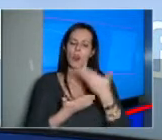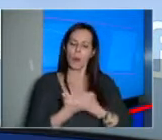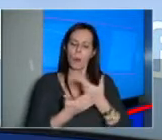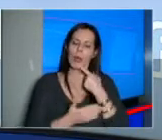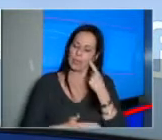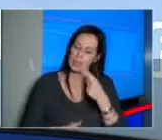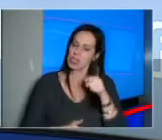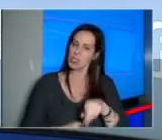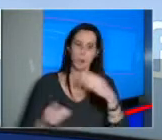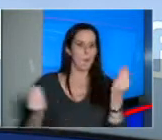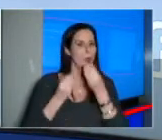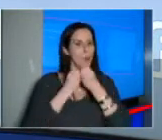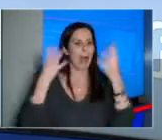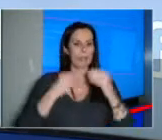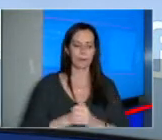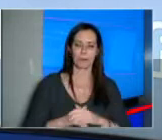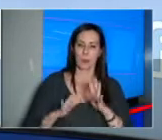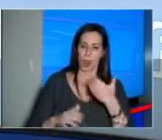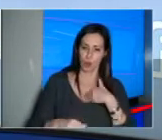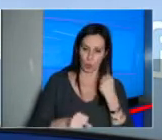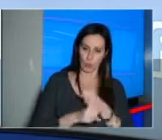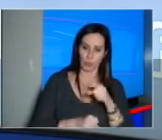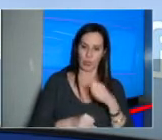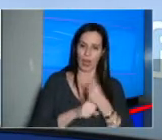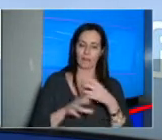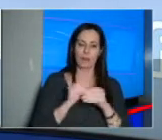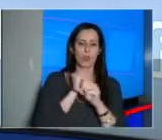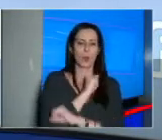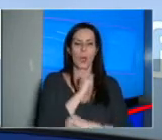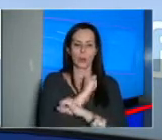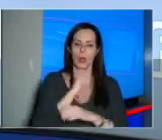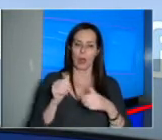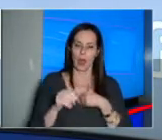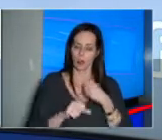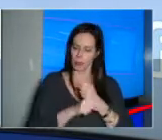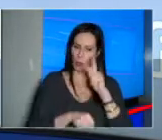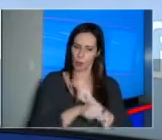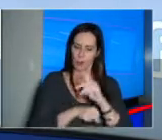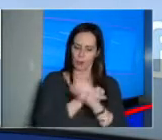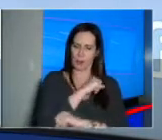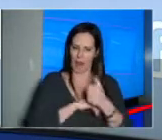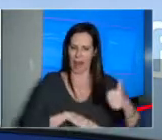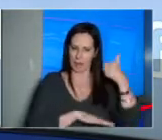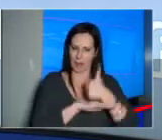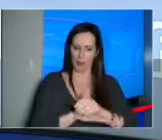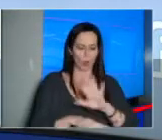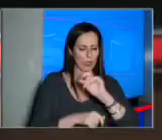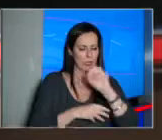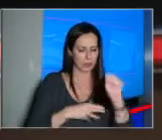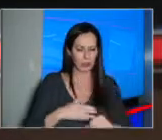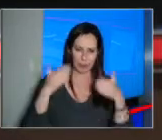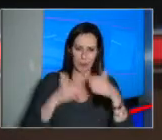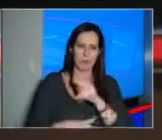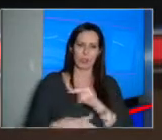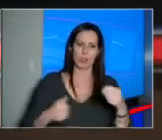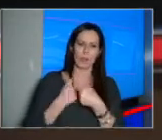בואי נתשמע, יש פה משהו מדהים. מה שאנחנו עושים זה לעבוד עם סטודנטים, אני מעבירה קורס במכלל המנהל, כל סמסטר מתמקד